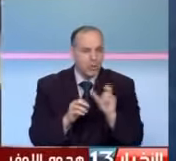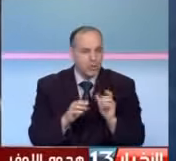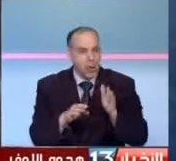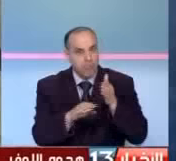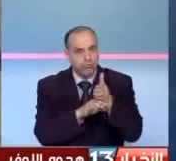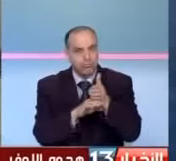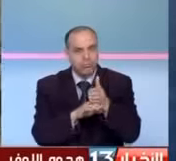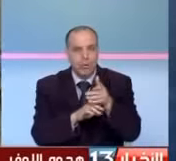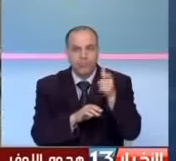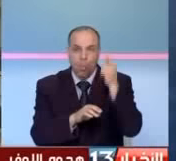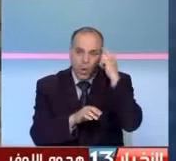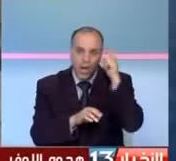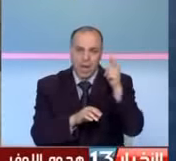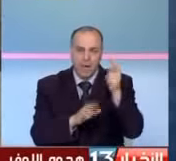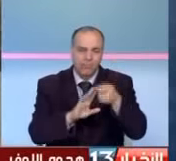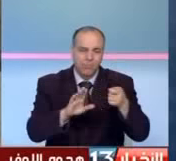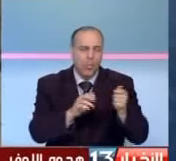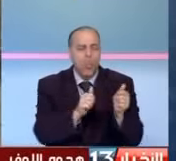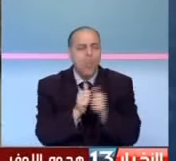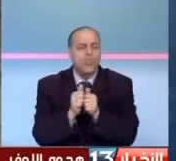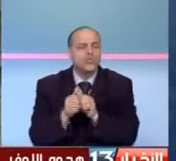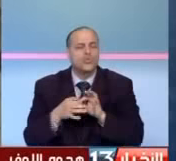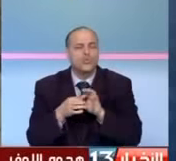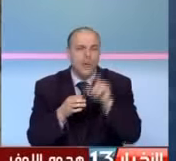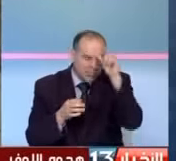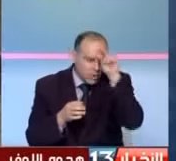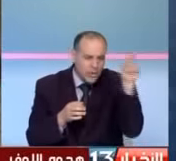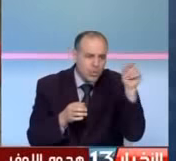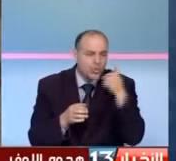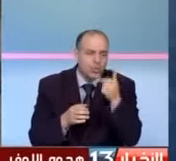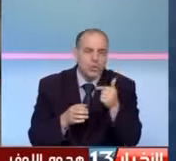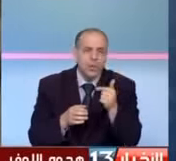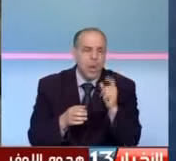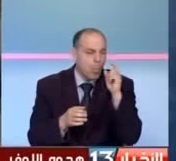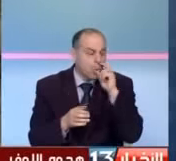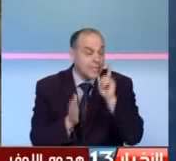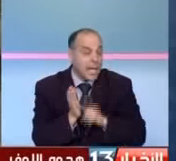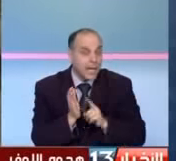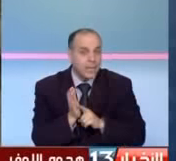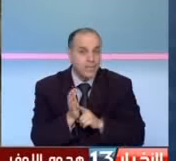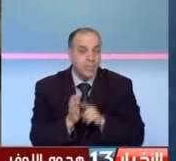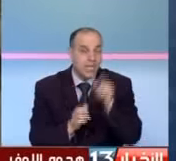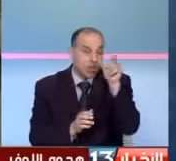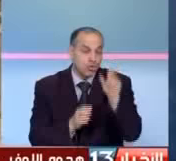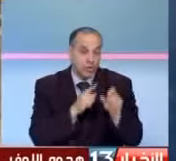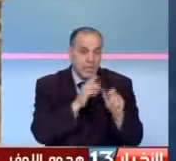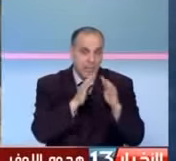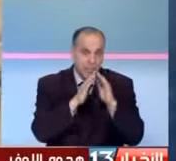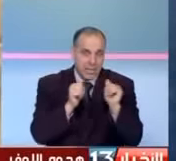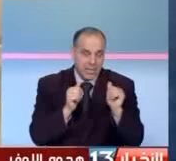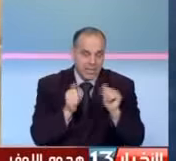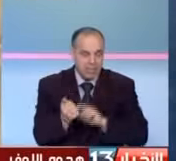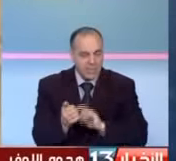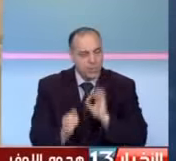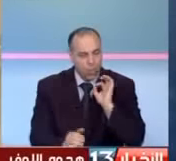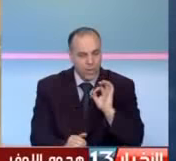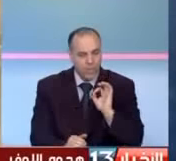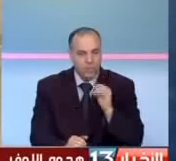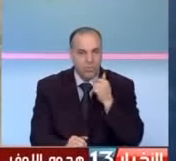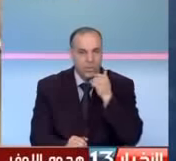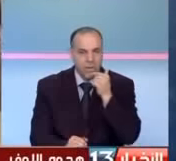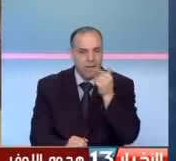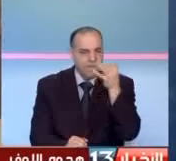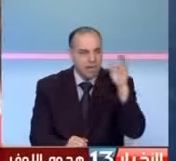الهجوم والجهة التي ينتمي إليها. آخر المعطيات الأمنية أكدت أن المهاجم مصري الجنسية وصل